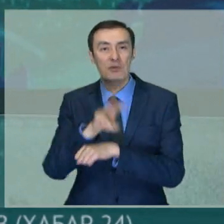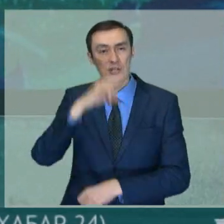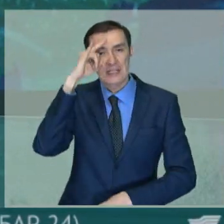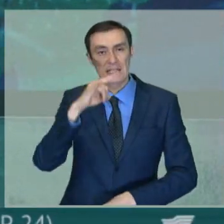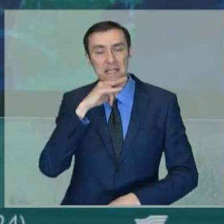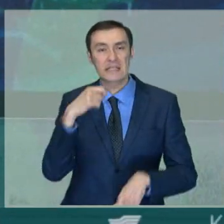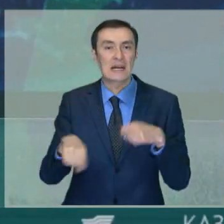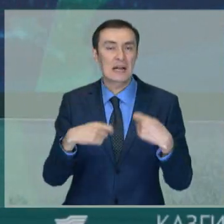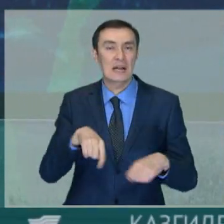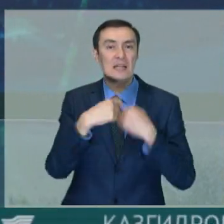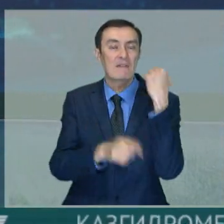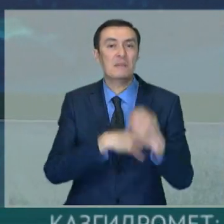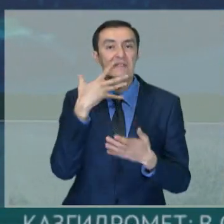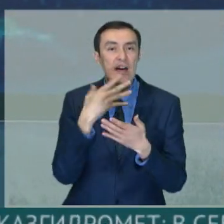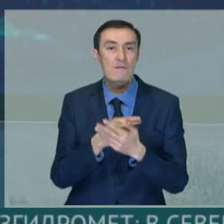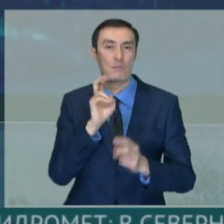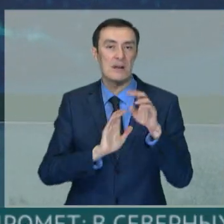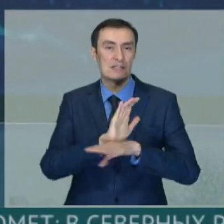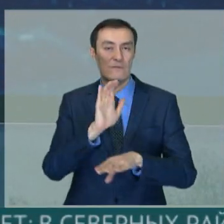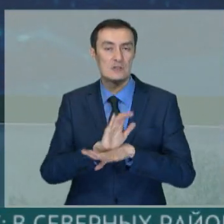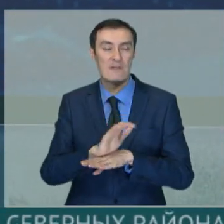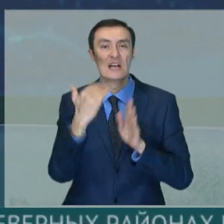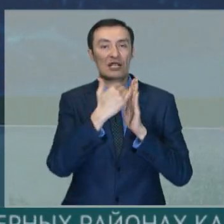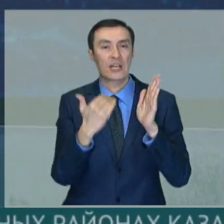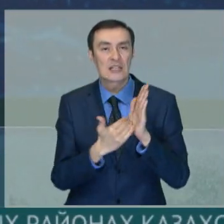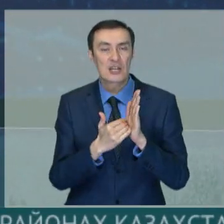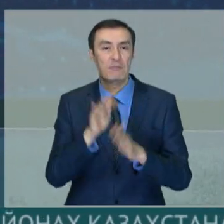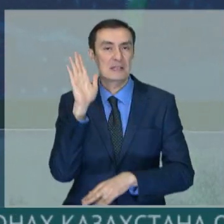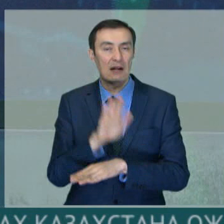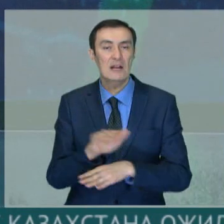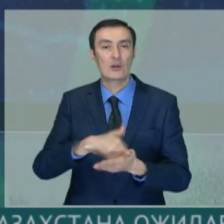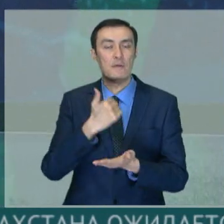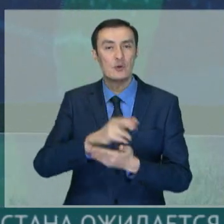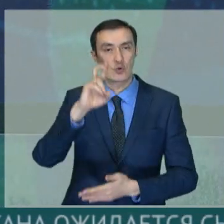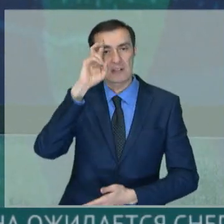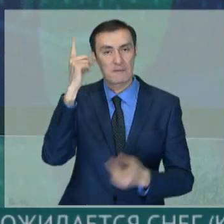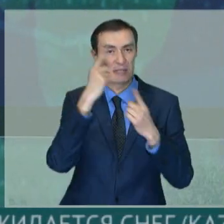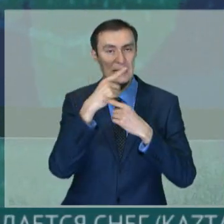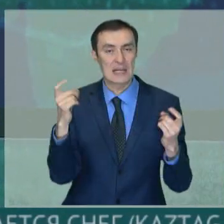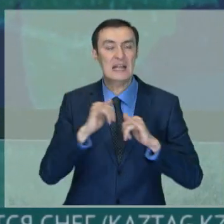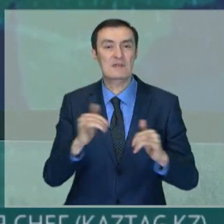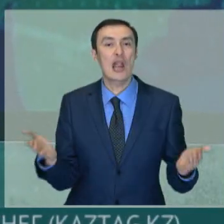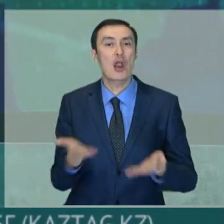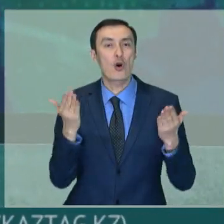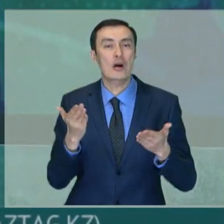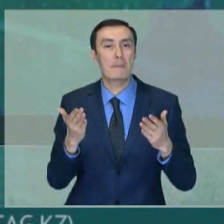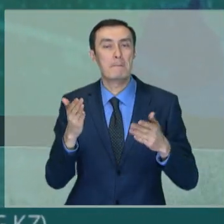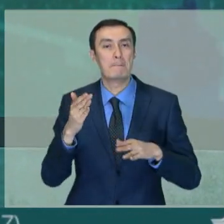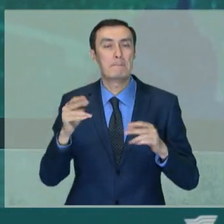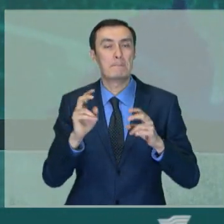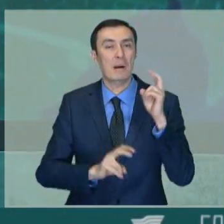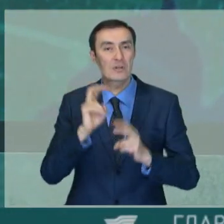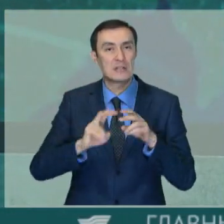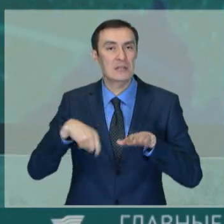рынок товарами местного производства – одна из задач, поставленных президентом в послании. О развитии легкой промышленности мои